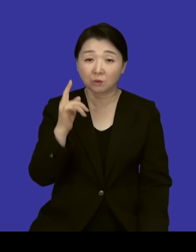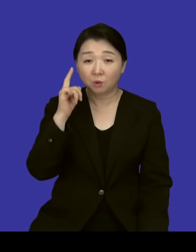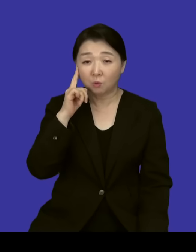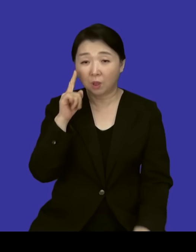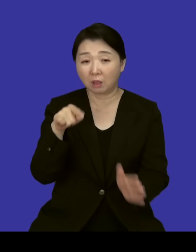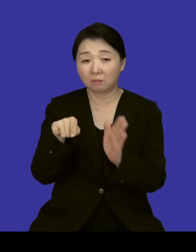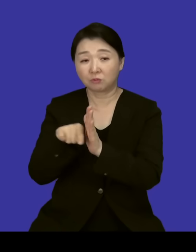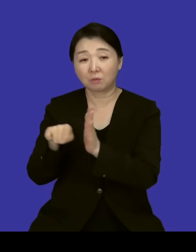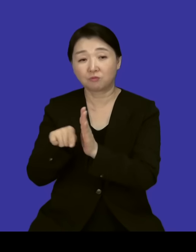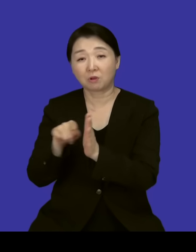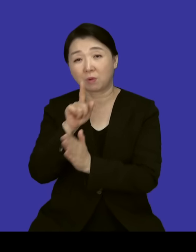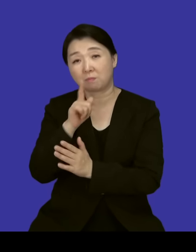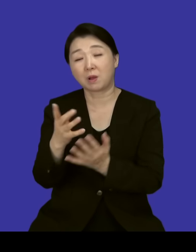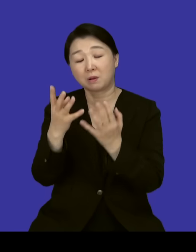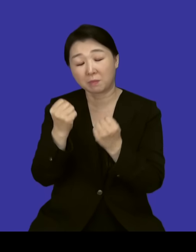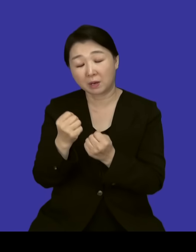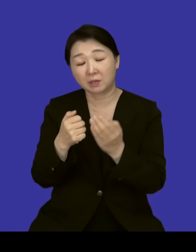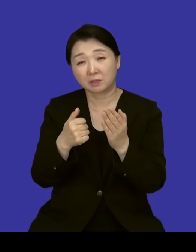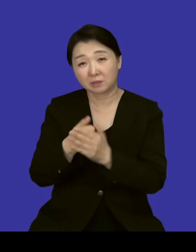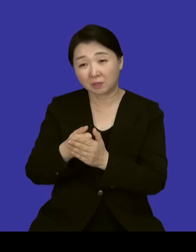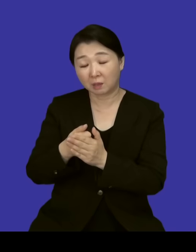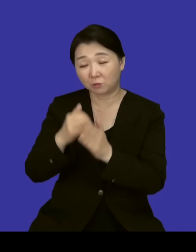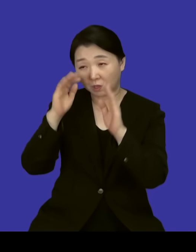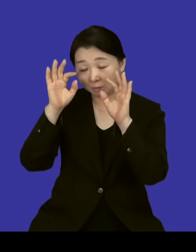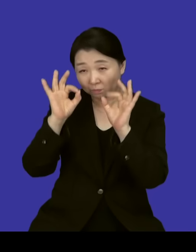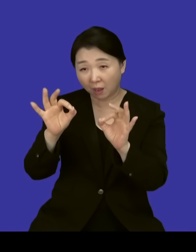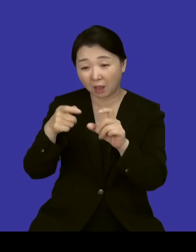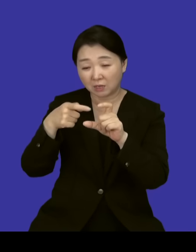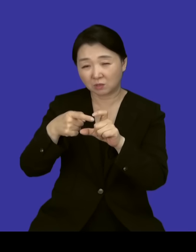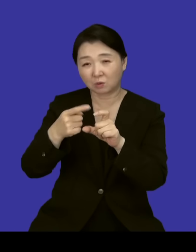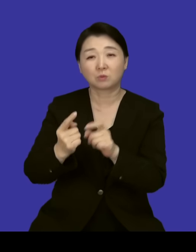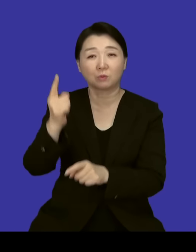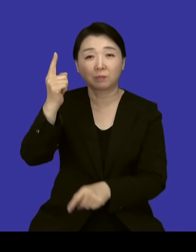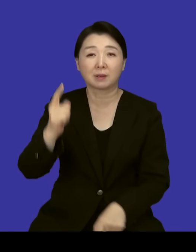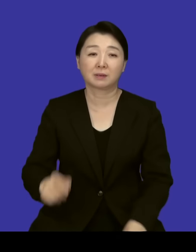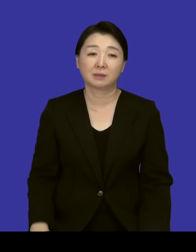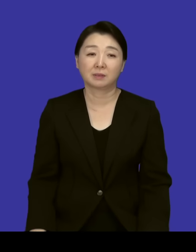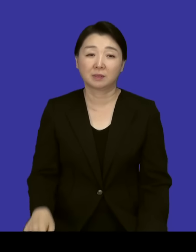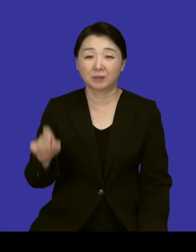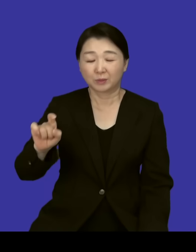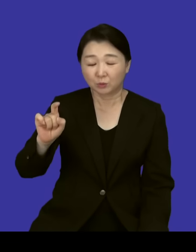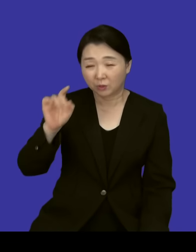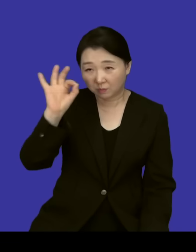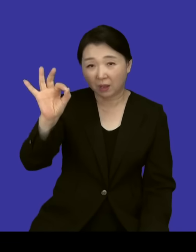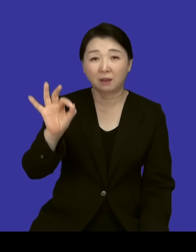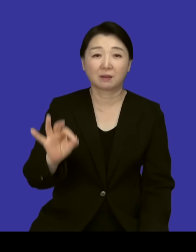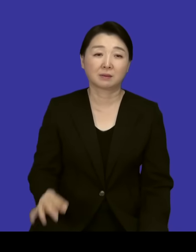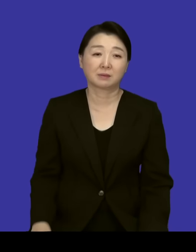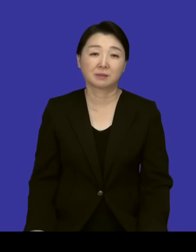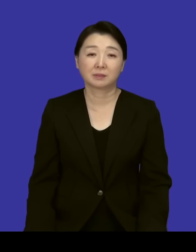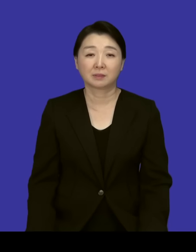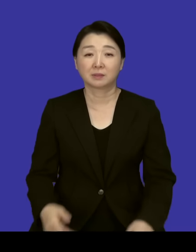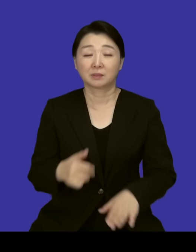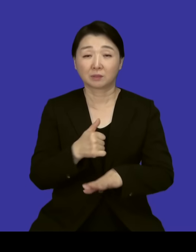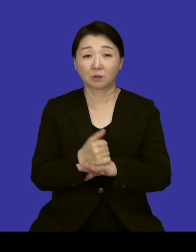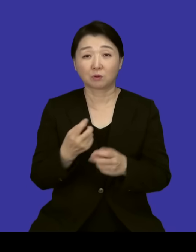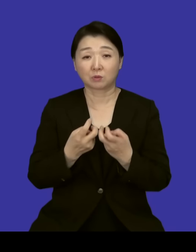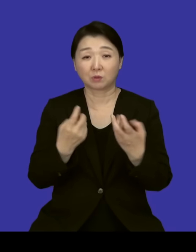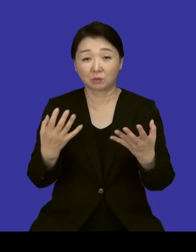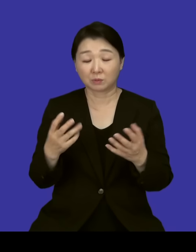더 비관적인 얘기를 해야 시청률이 높아지거든요. 그죠. 아, 그래요? 예, 조회수가 높아지고. 아, 그래요? 예, 그러다 보니까 어쩔 수